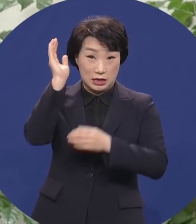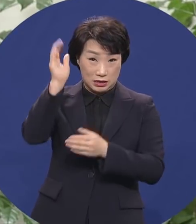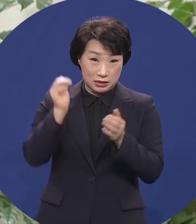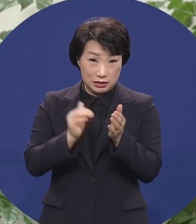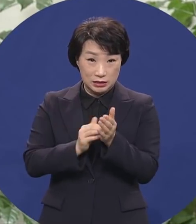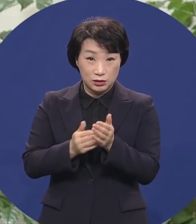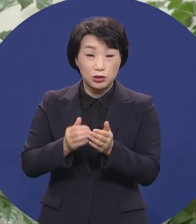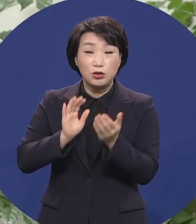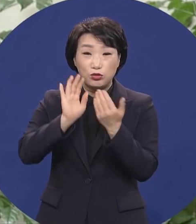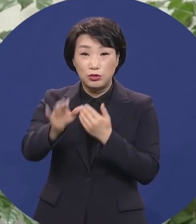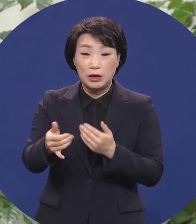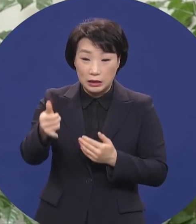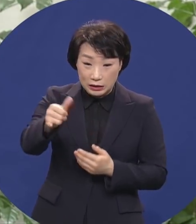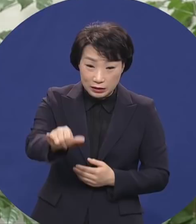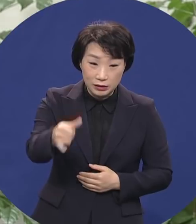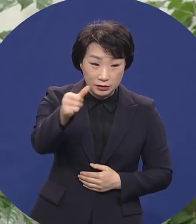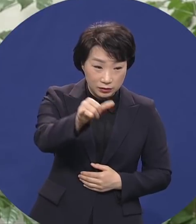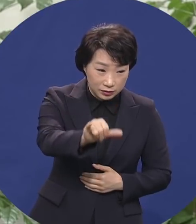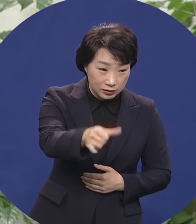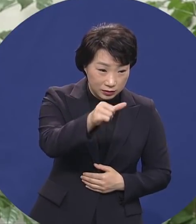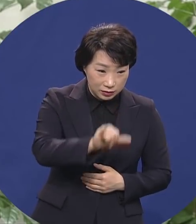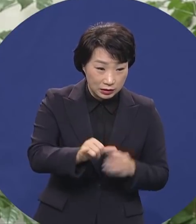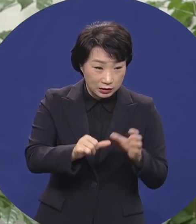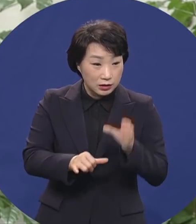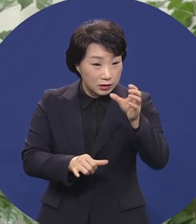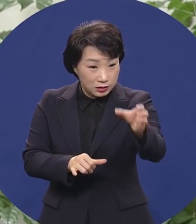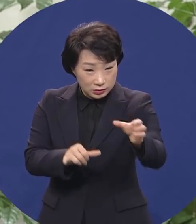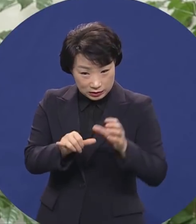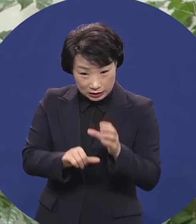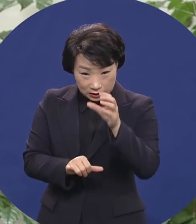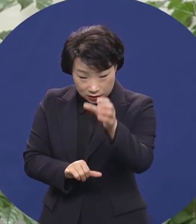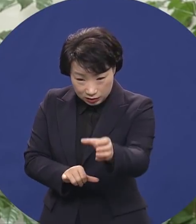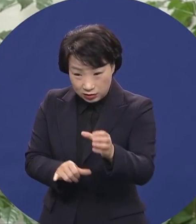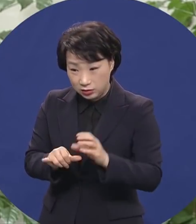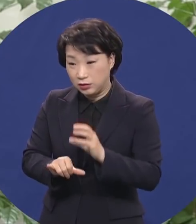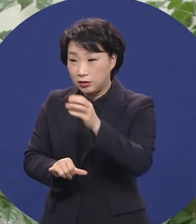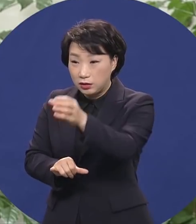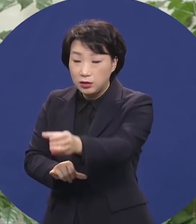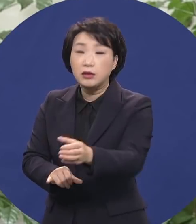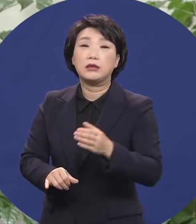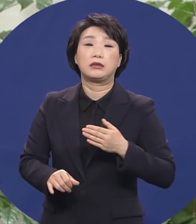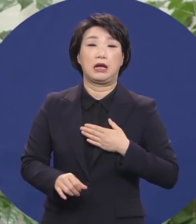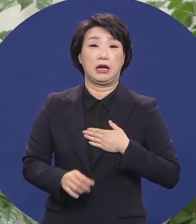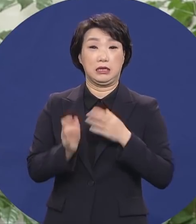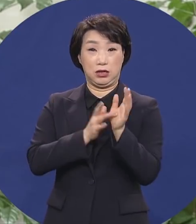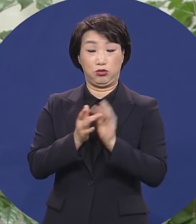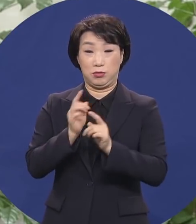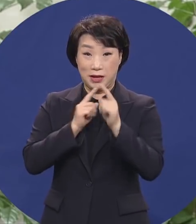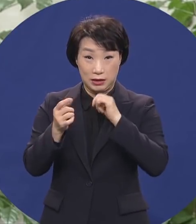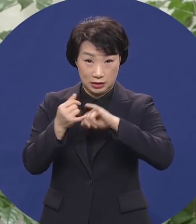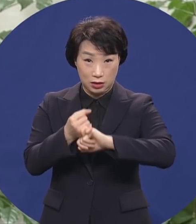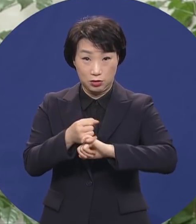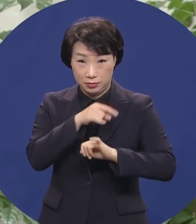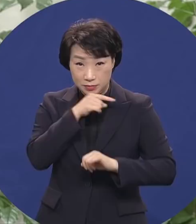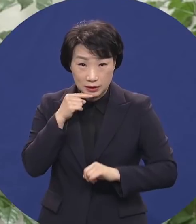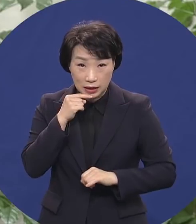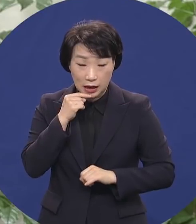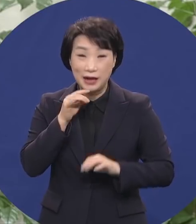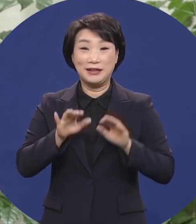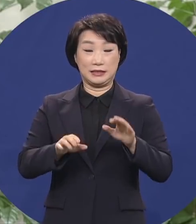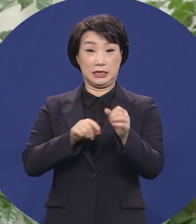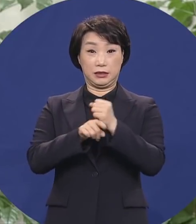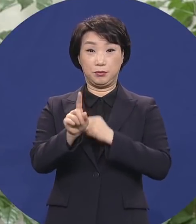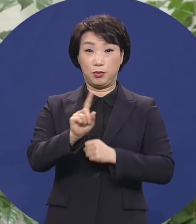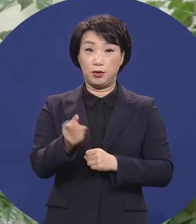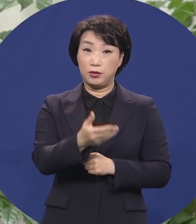축사하시고 나누시면서 내 언약의 피다. 언약의 피. 이게 무슨